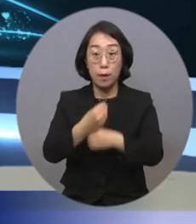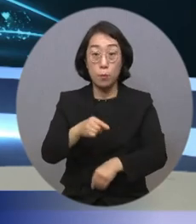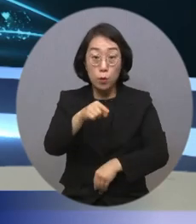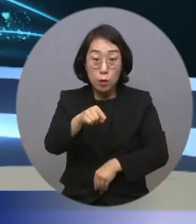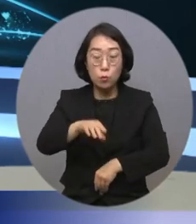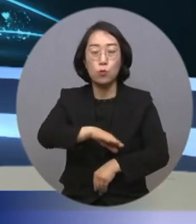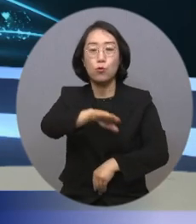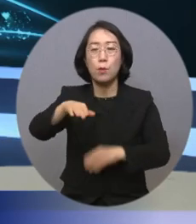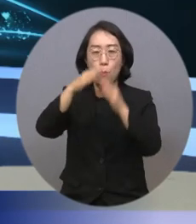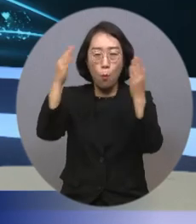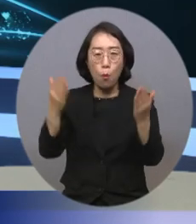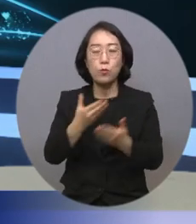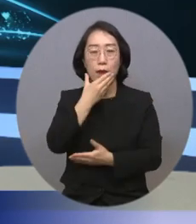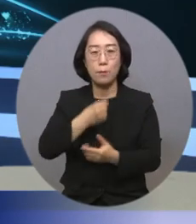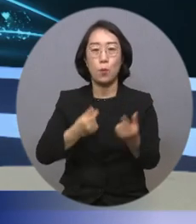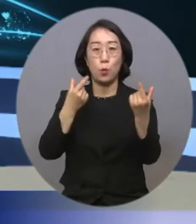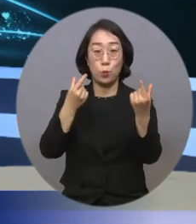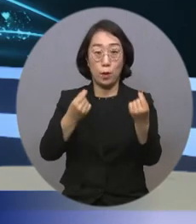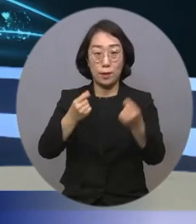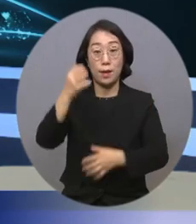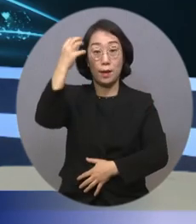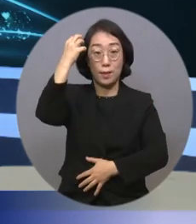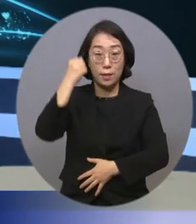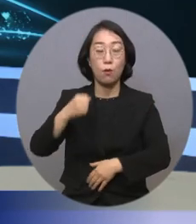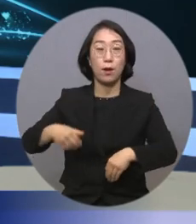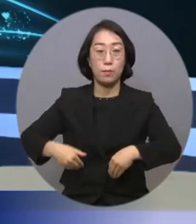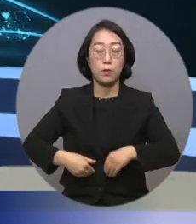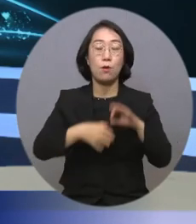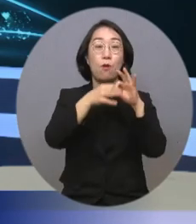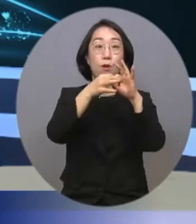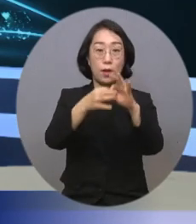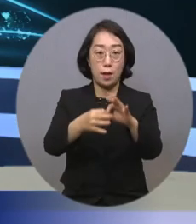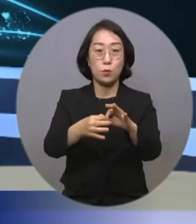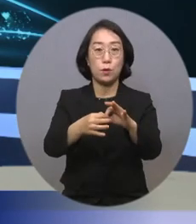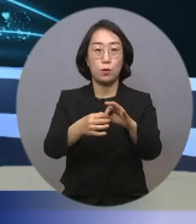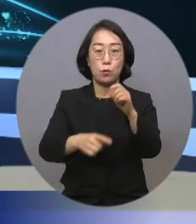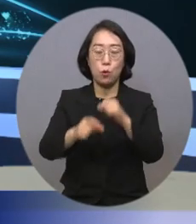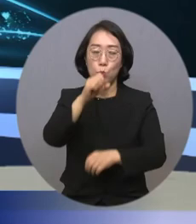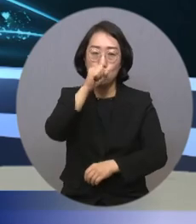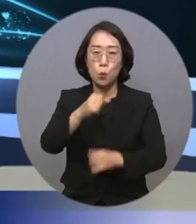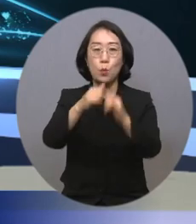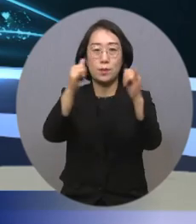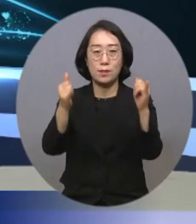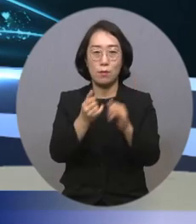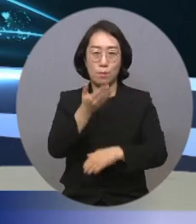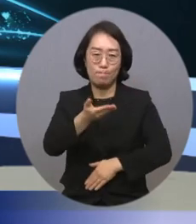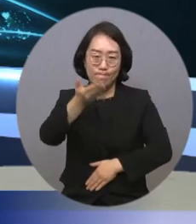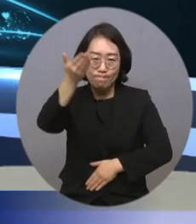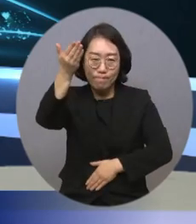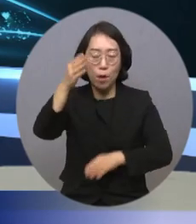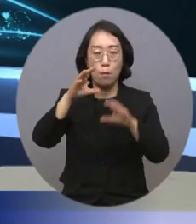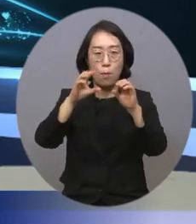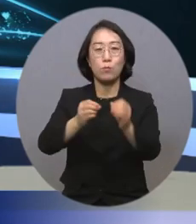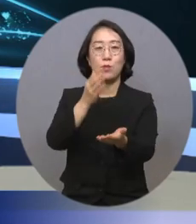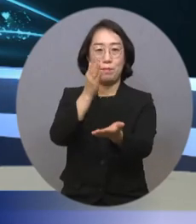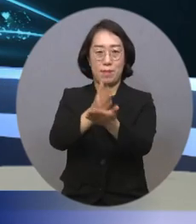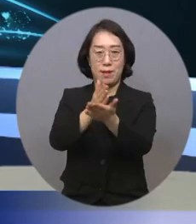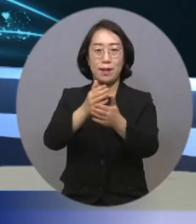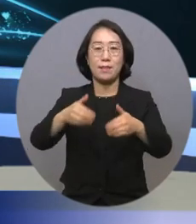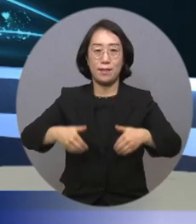모두가 행복해질 수 있는 길이라는 것을 기억하며 계속해서 더 나은 사회로 향하는 걸음을 멈추지